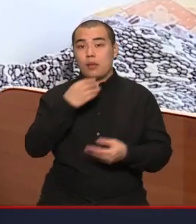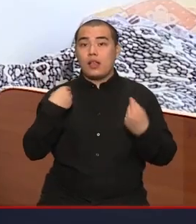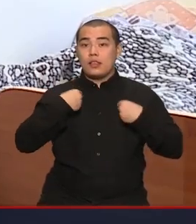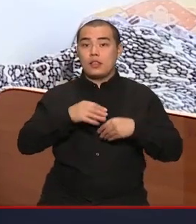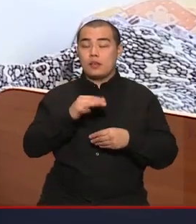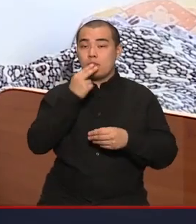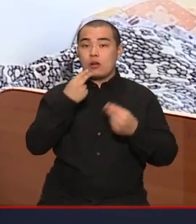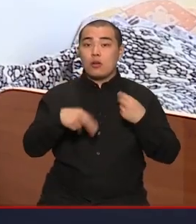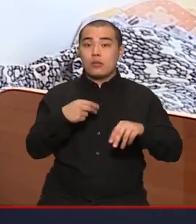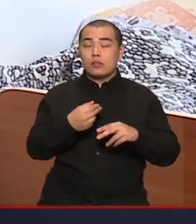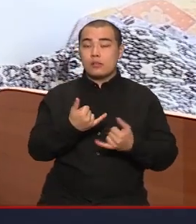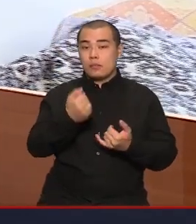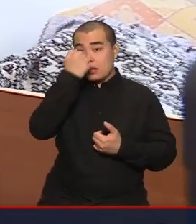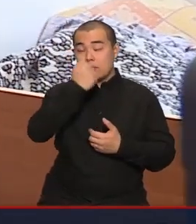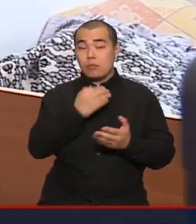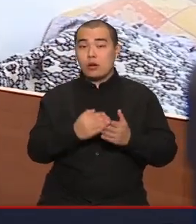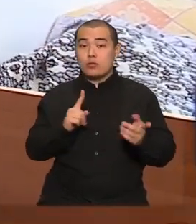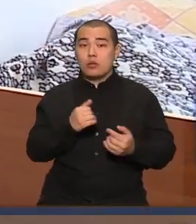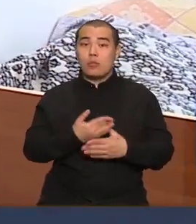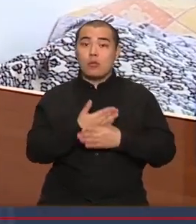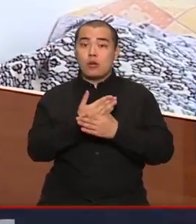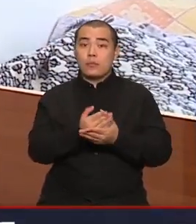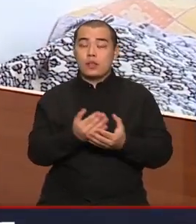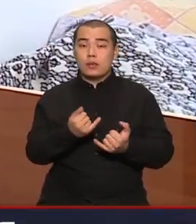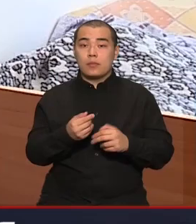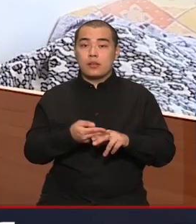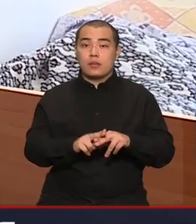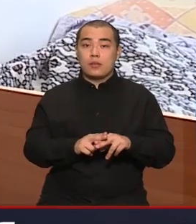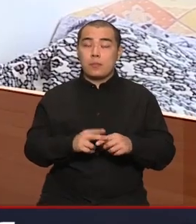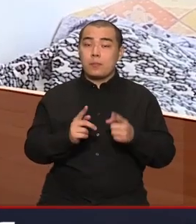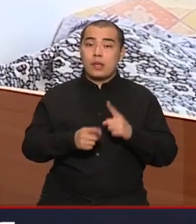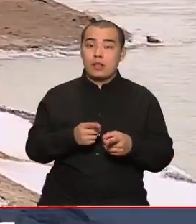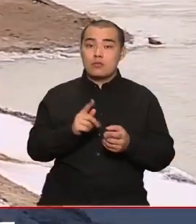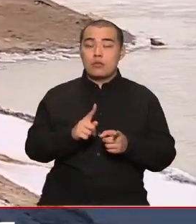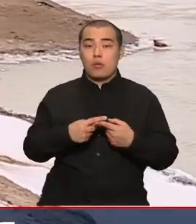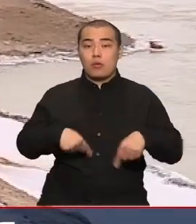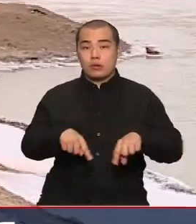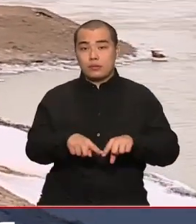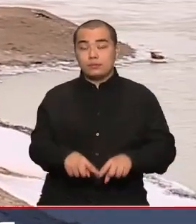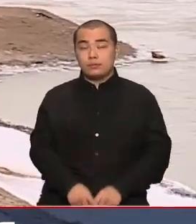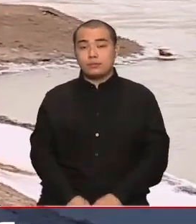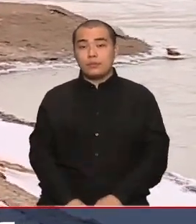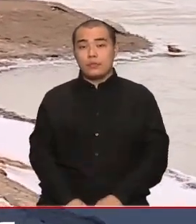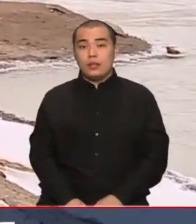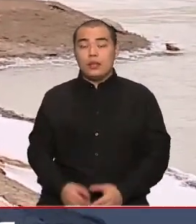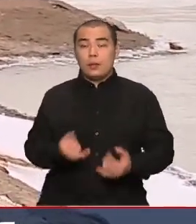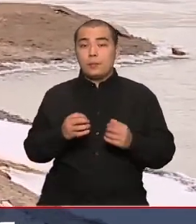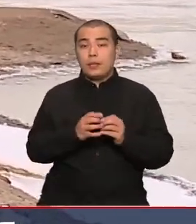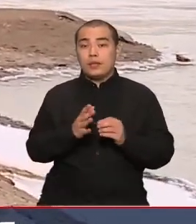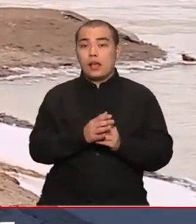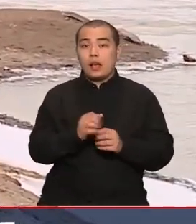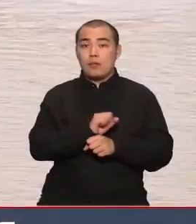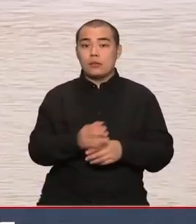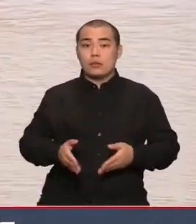продуктами. Благодарен за своевременную оказанную помощь местным исполнительным органам. В регионе на 15